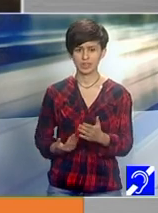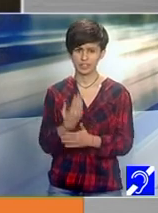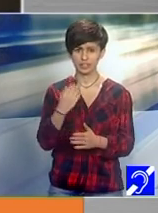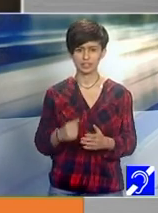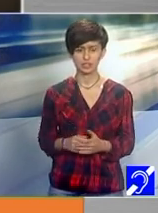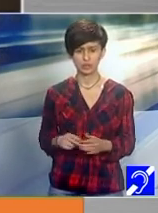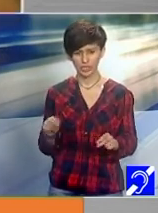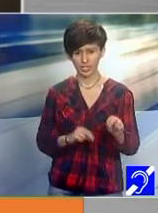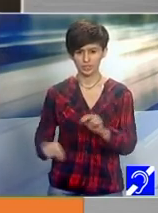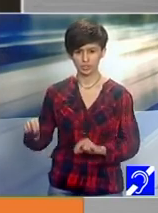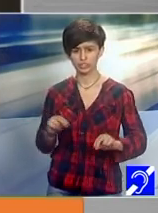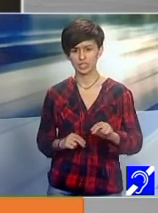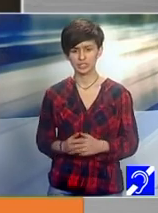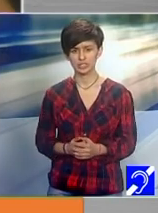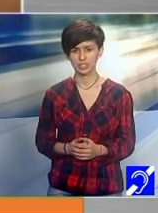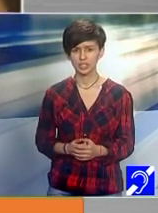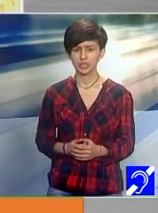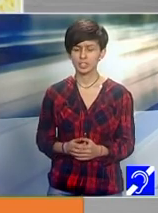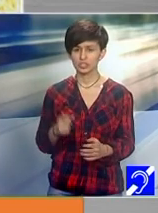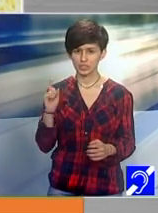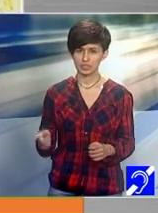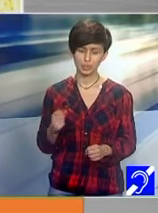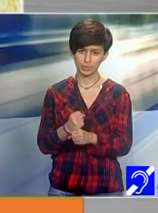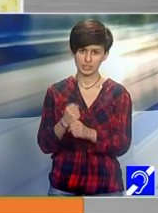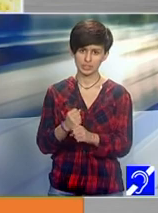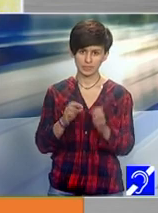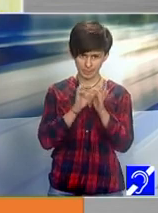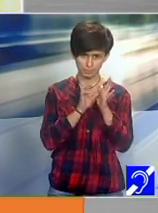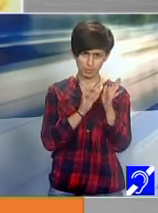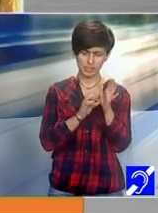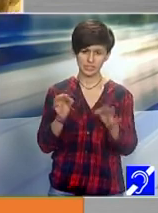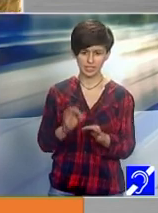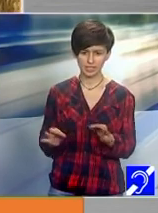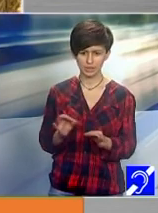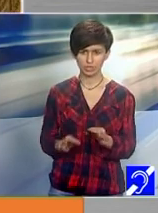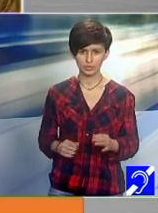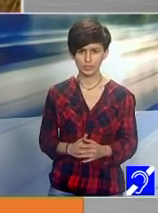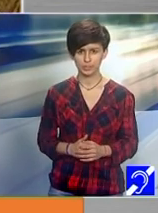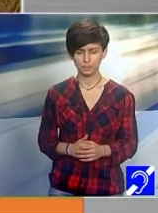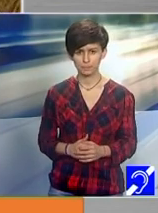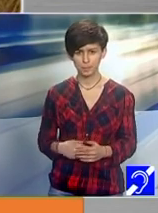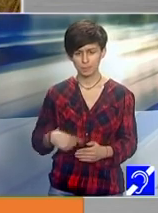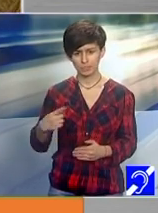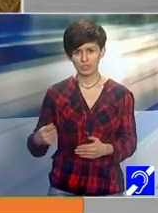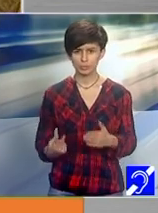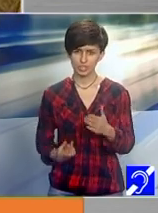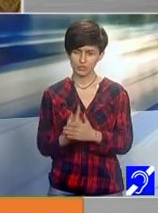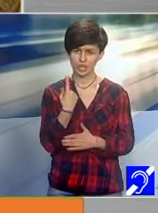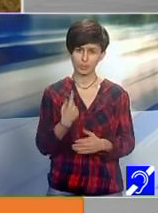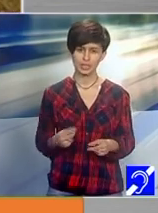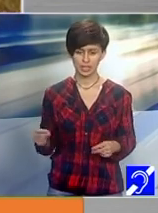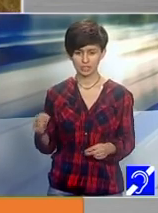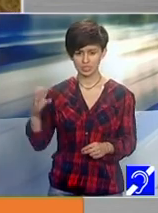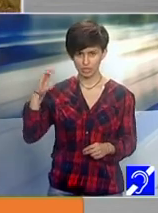atunci acestea sunt constituite pe criterii economice. În momentul în care vor apărea aceste cooperative, atunci,